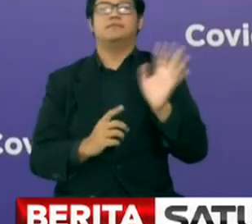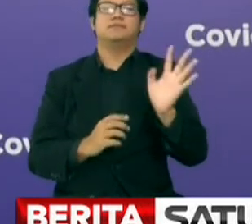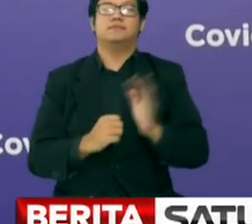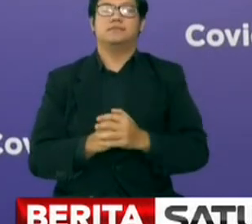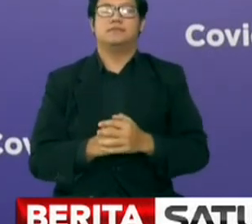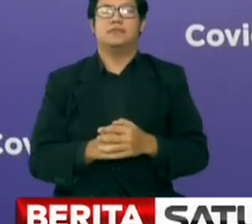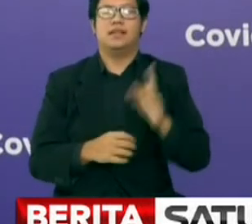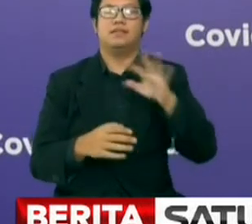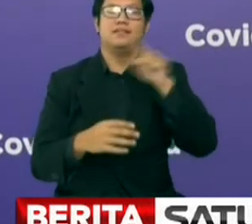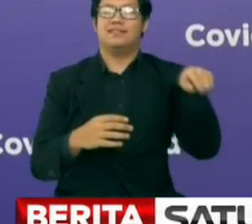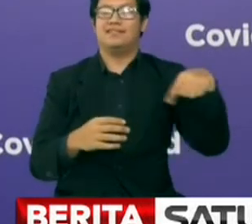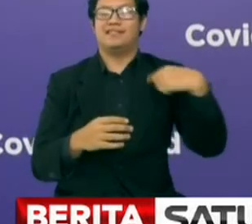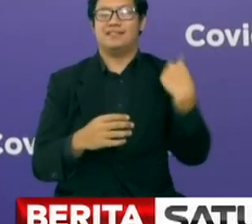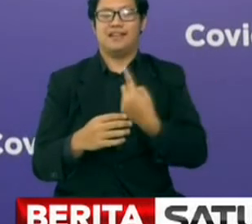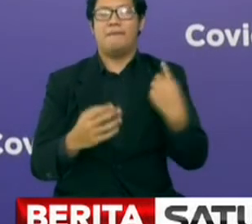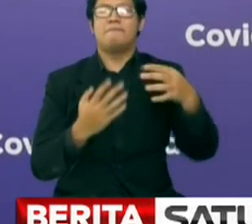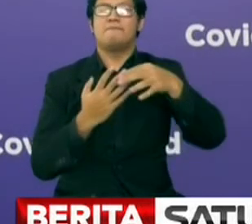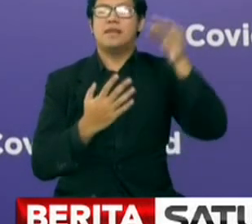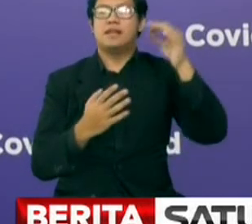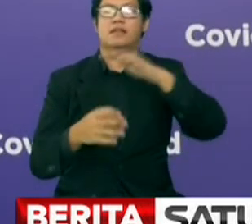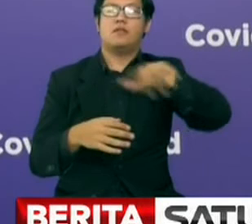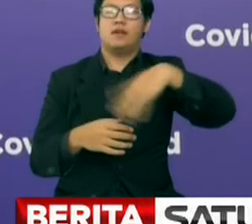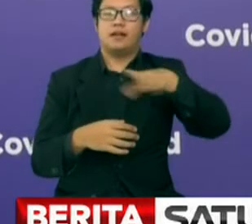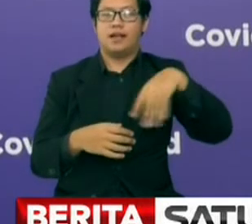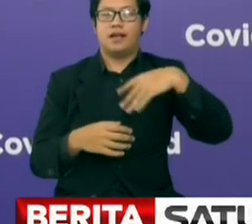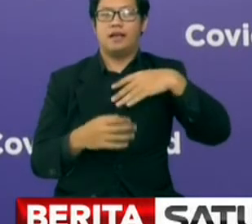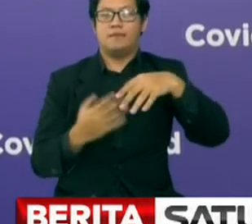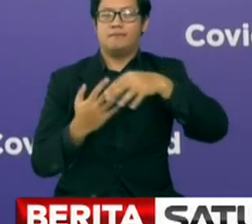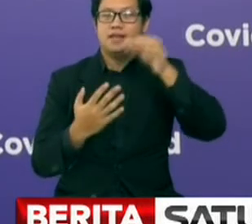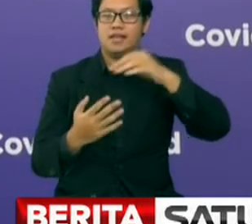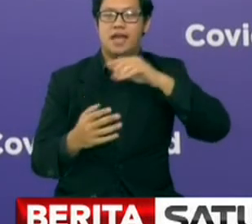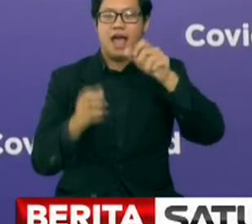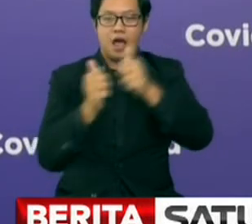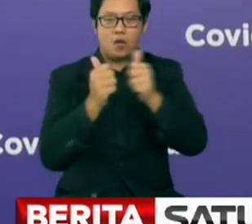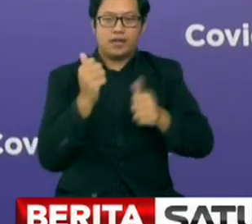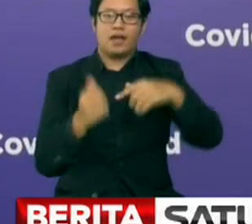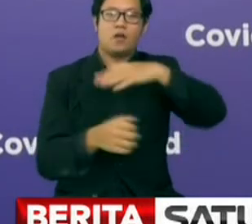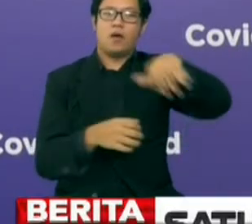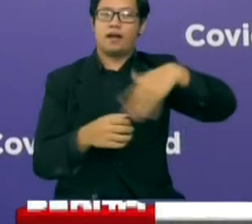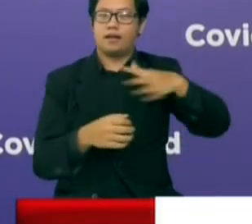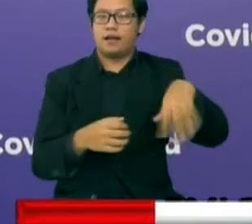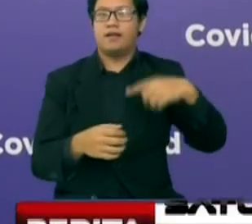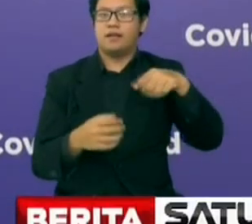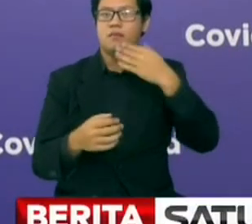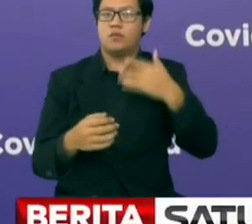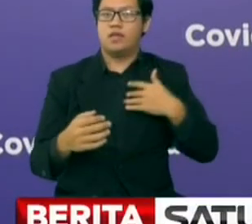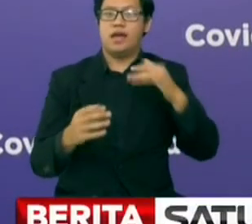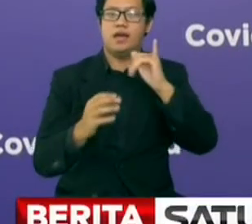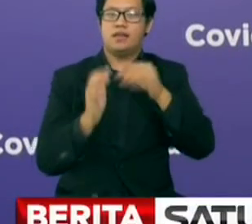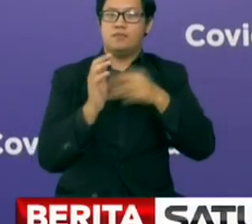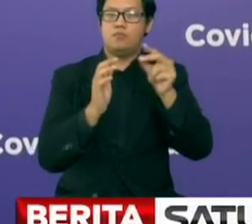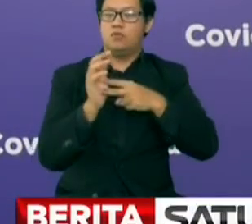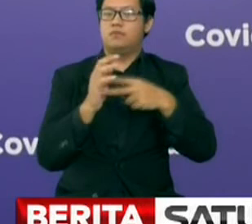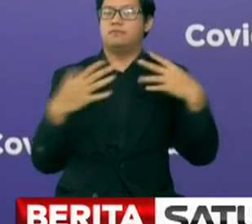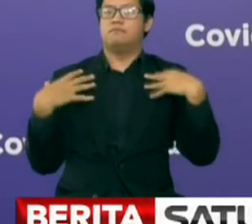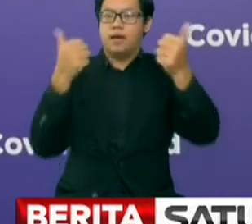pilih dari warga keluarga kita yang memiliki thetan tubuh yang paling baik secepatnya keluar dan secepatnya